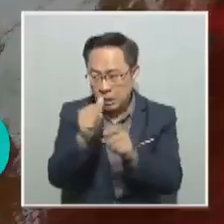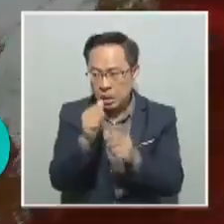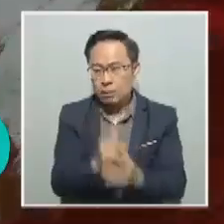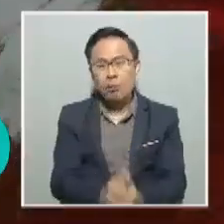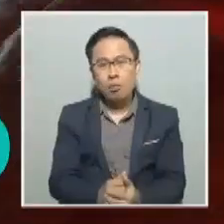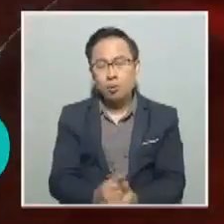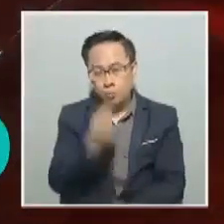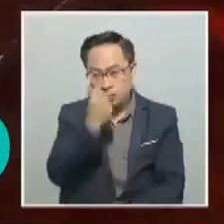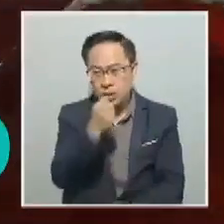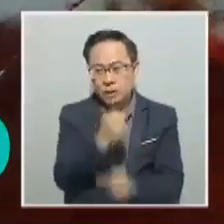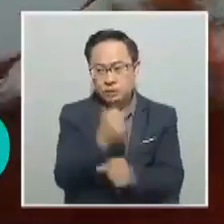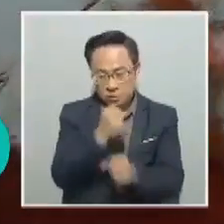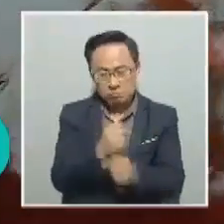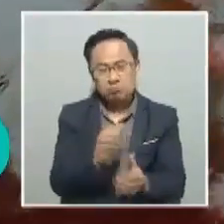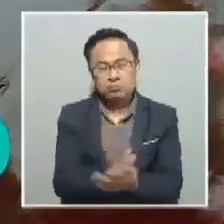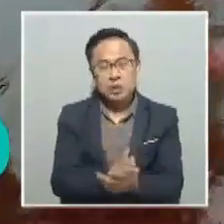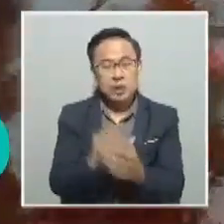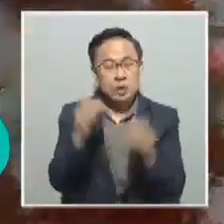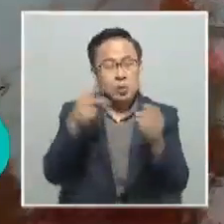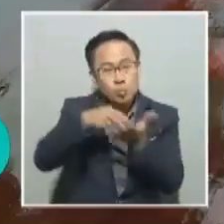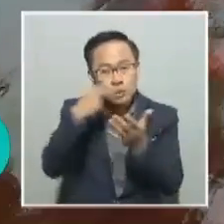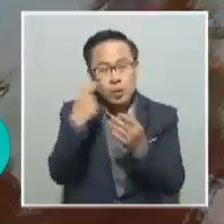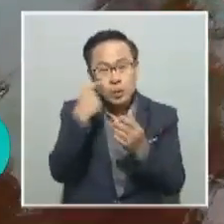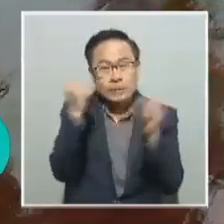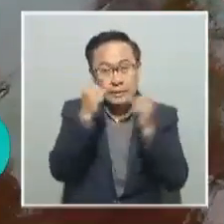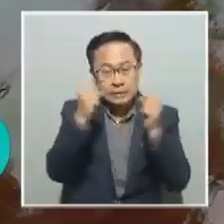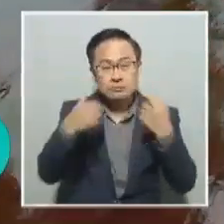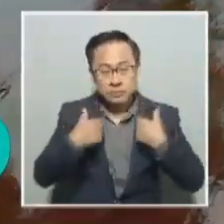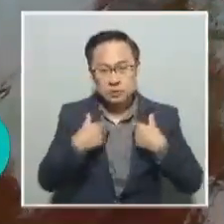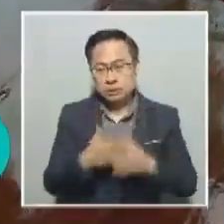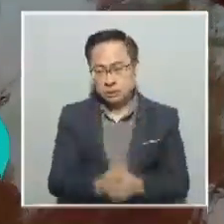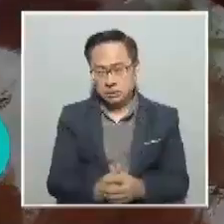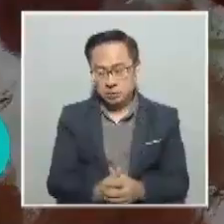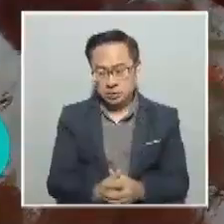ฟเกิดมาไม่เคยกินเย็นตาโฟฟักข้าวเหมือนในรูปเน ี่ ย คือด้วยสีของฟักข้าวคุณ